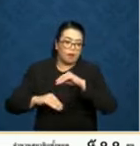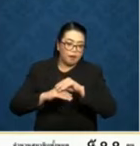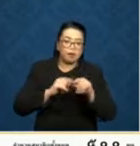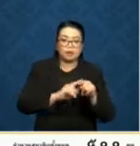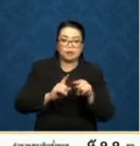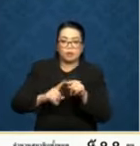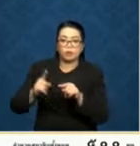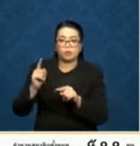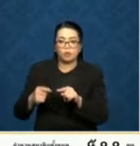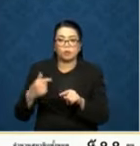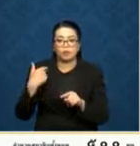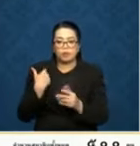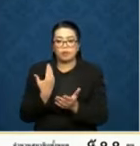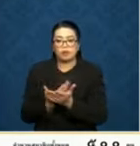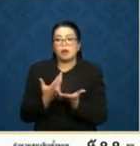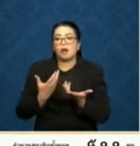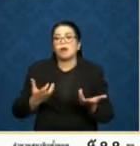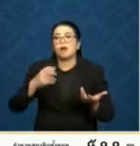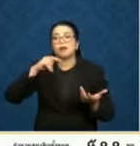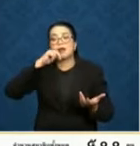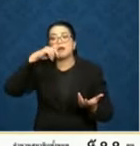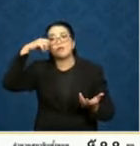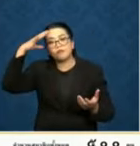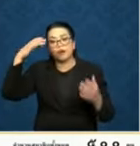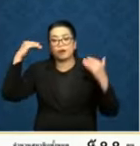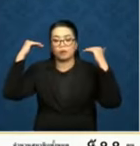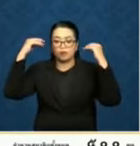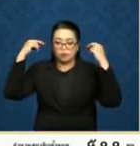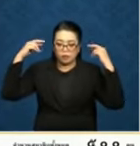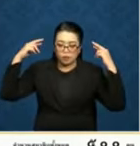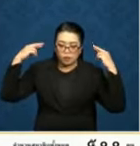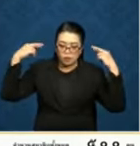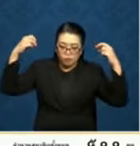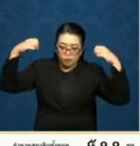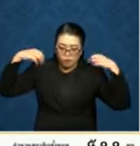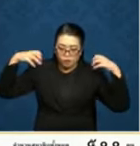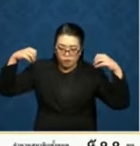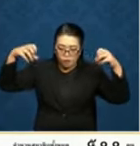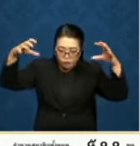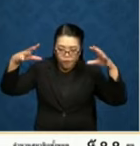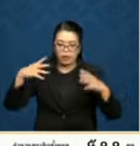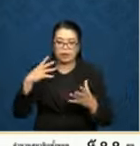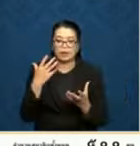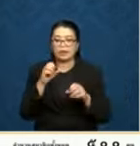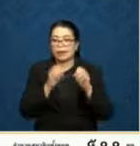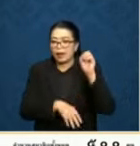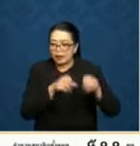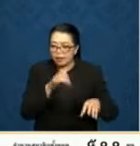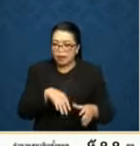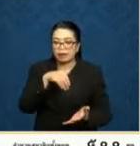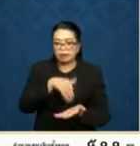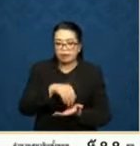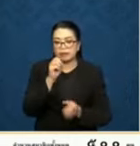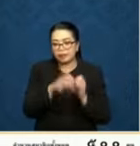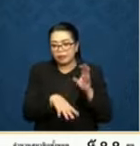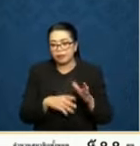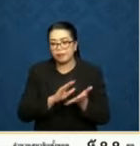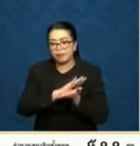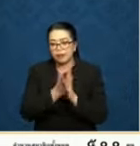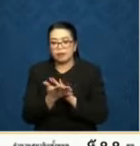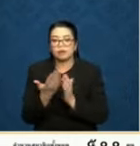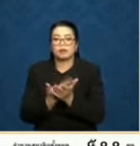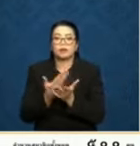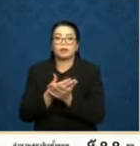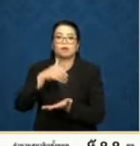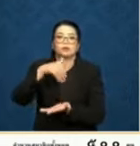ั้จะต้องมีทั้งคาสาธารุประโภคค่าดูแลสวนกลางที่จำเป็ที่จะต้องมค่าใช้ใจกได้แลออกมา็ค่าส่วกลาง ของ